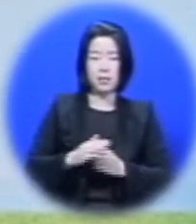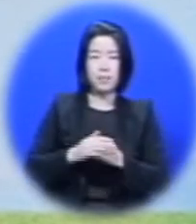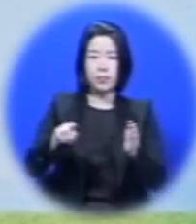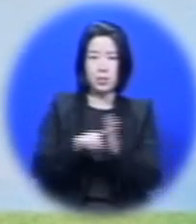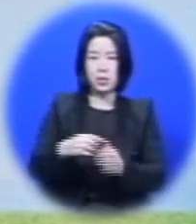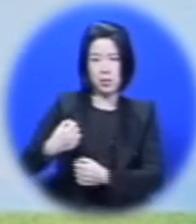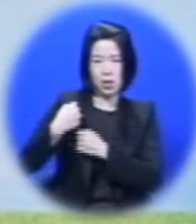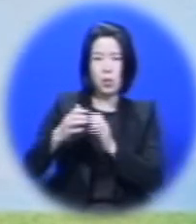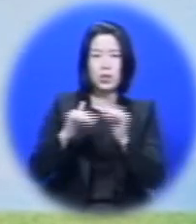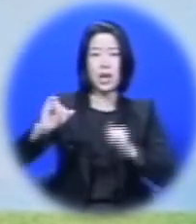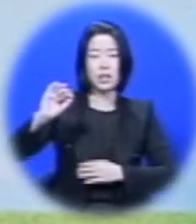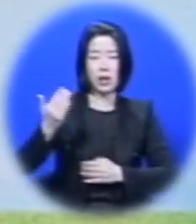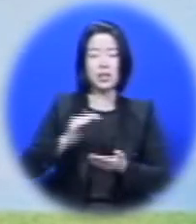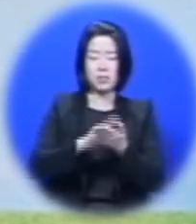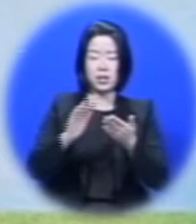믿음의 용사가 돼야 됩니다.